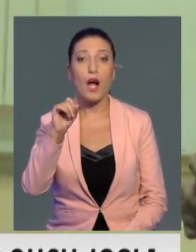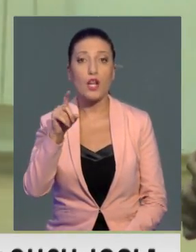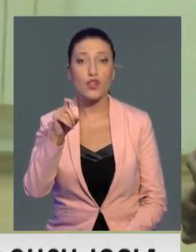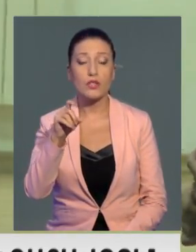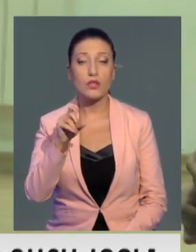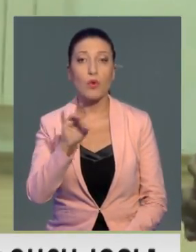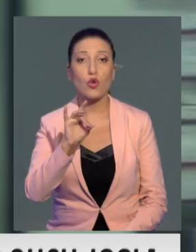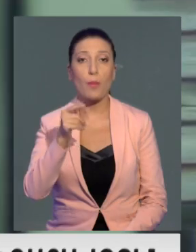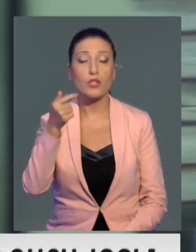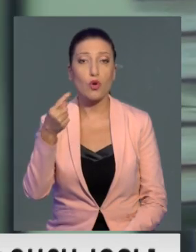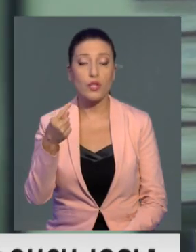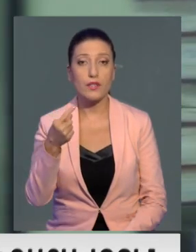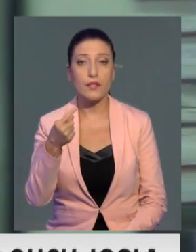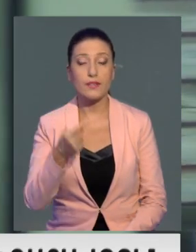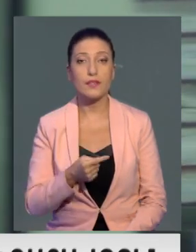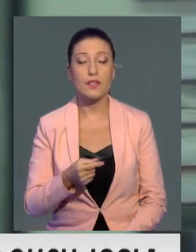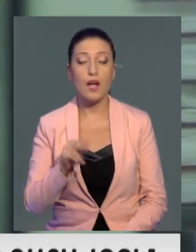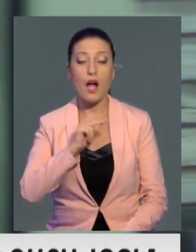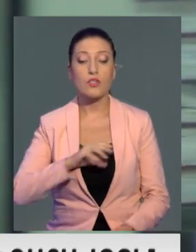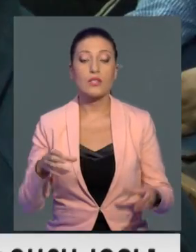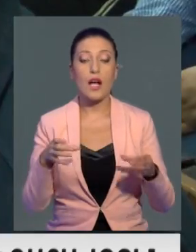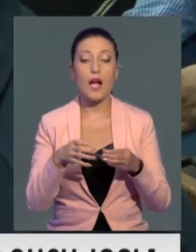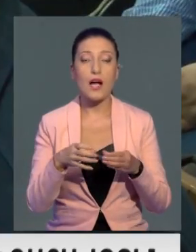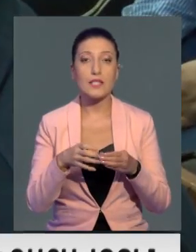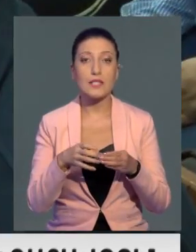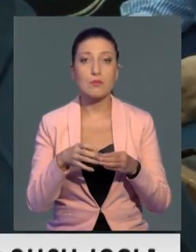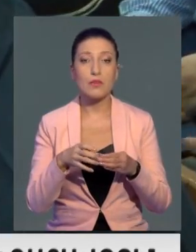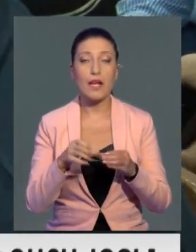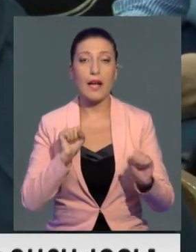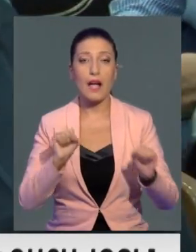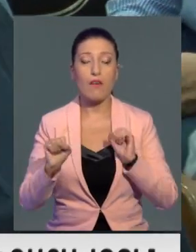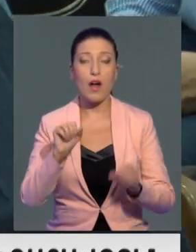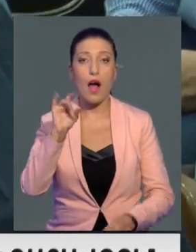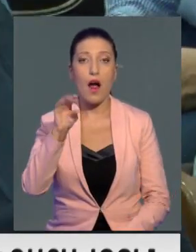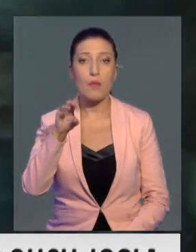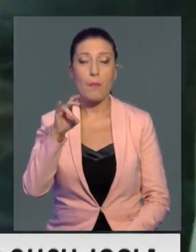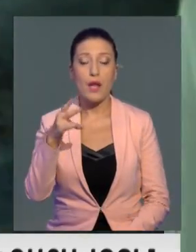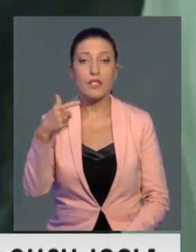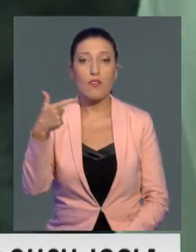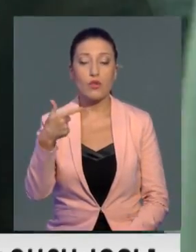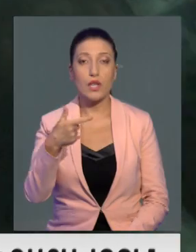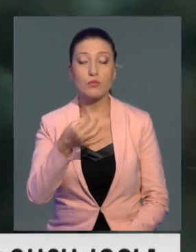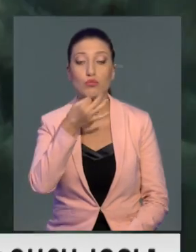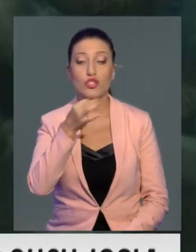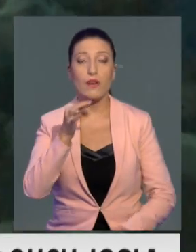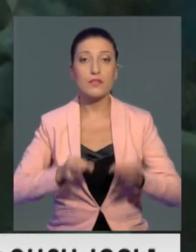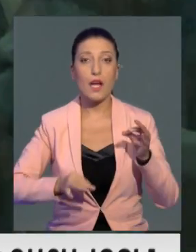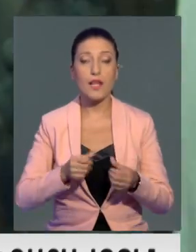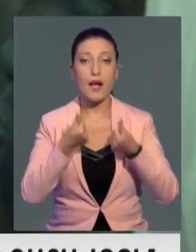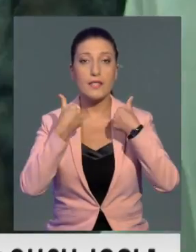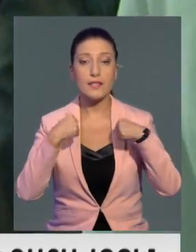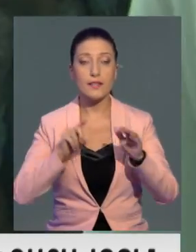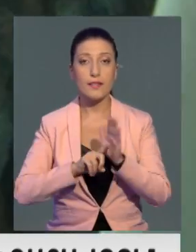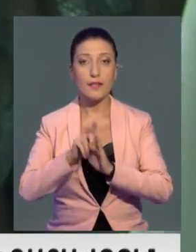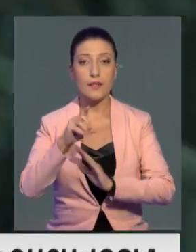նաև Ռոբերտ Քոչարյանի աշխատակազմի ղեկավար Արմեն Գևորքյանը։ Ասեմ, որ մինչև դատական նիստի սկսվելը